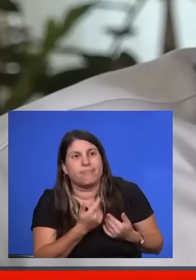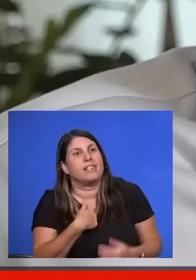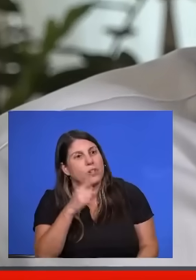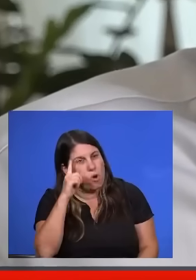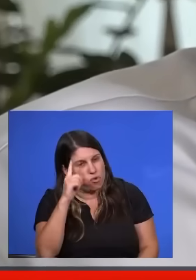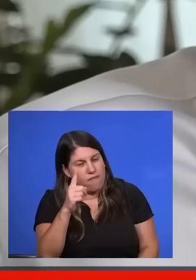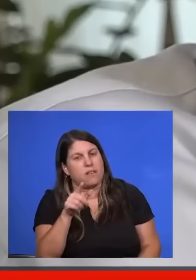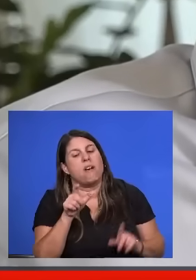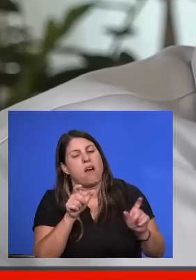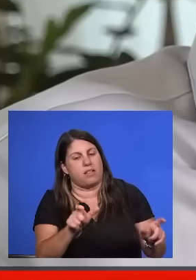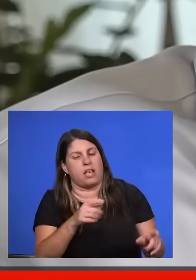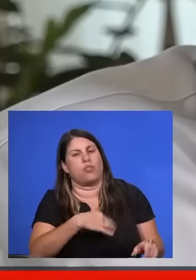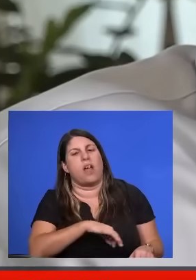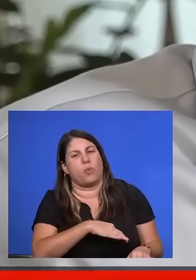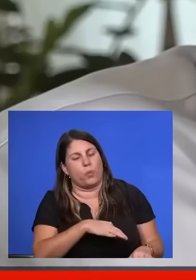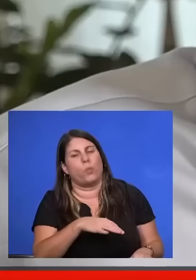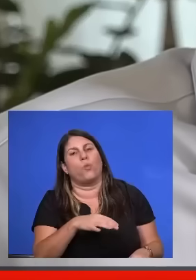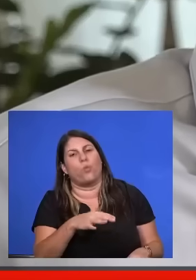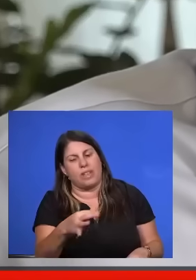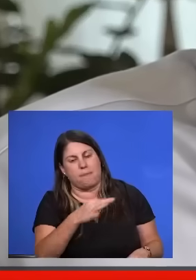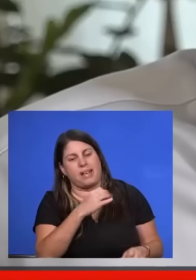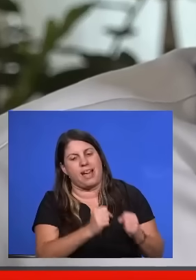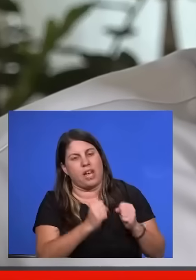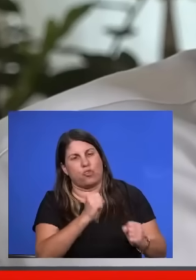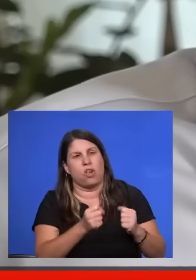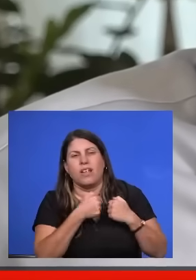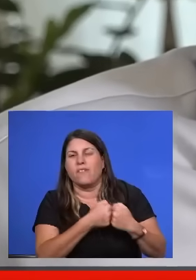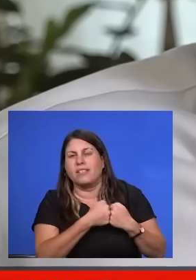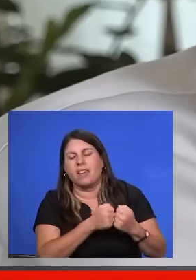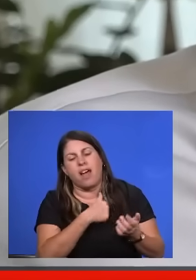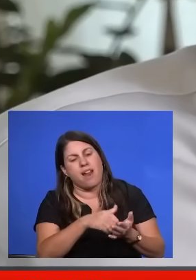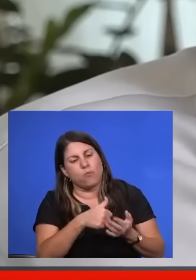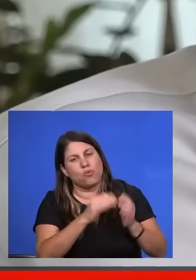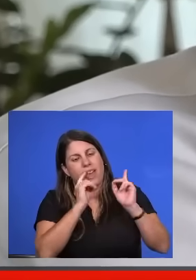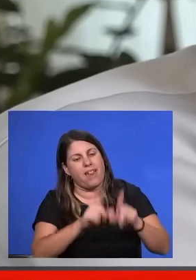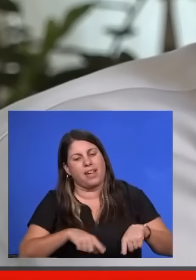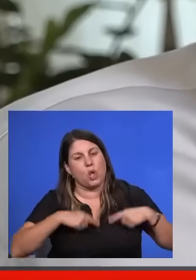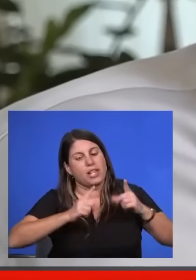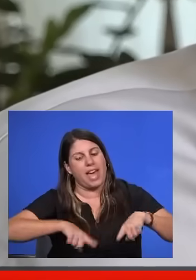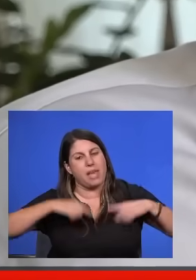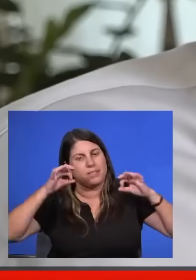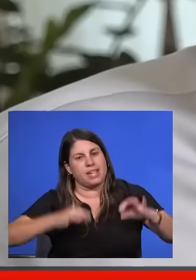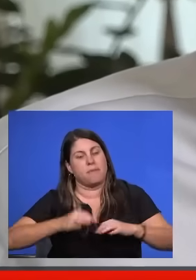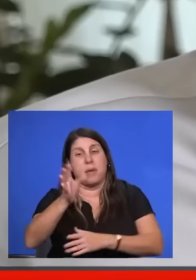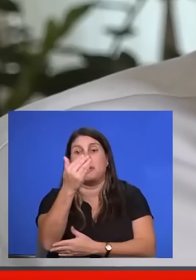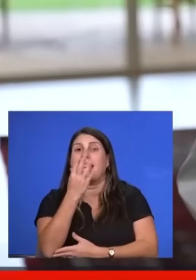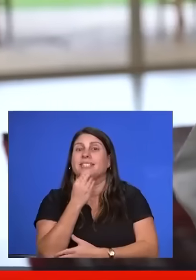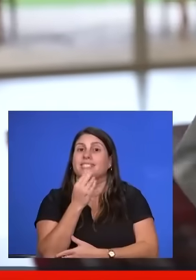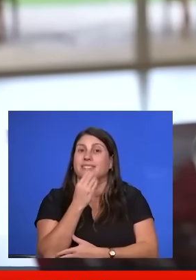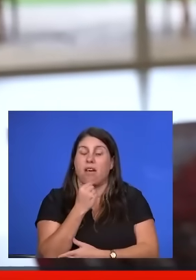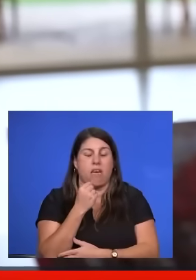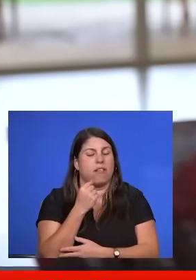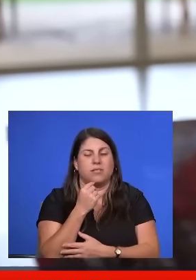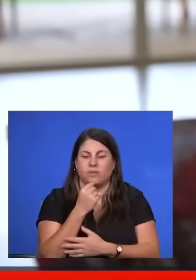תיפגע קשות, והאתגר להמשיך לקיים חיים תקינים במדינת ישראל יחמיר עוד יותר.